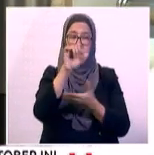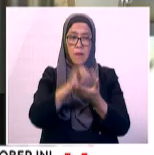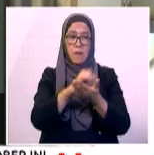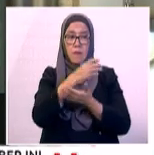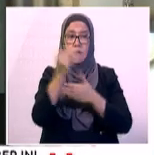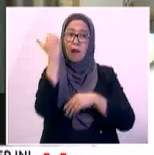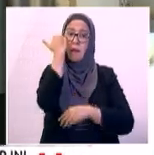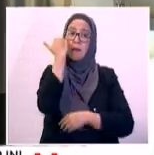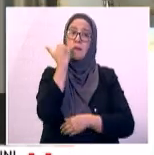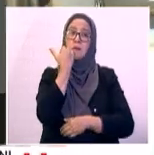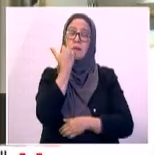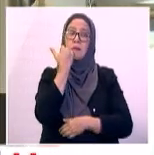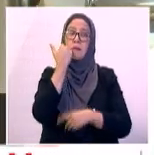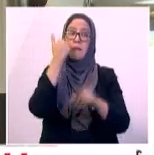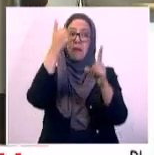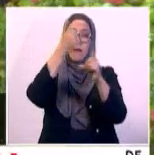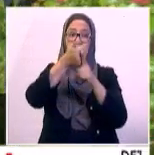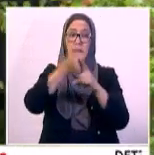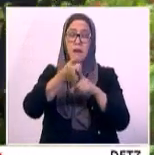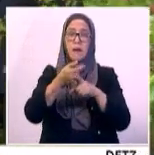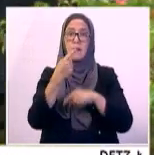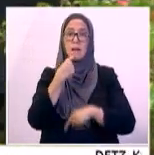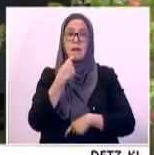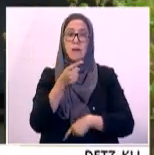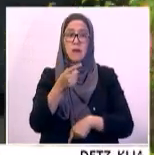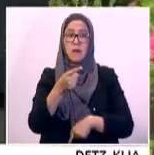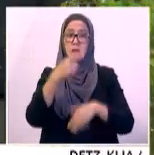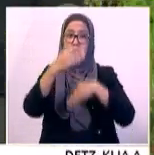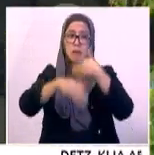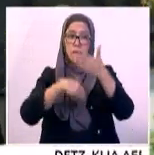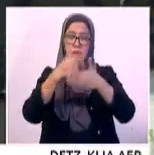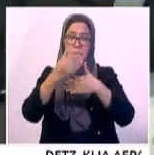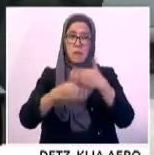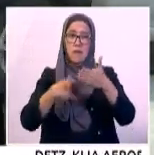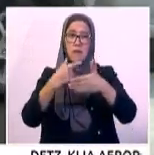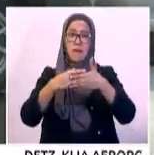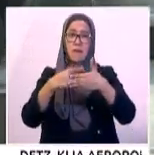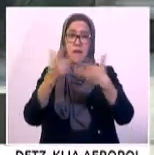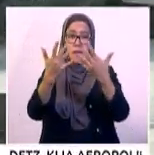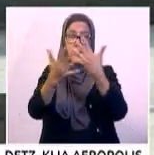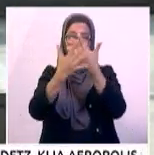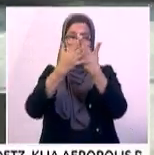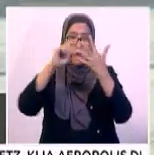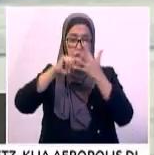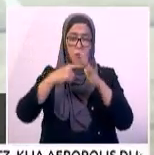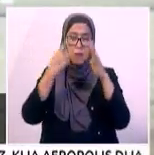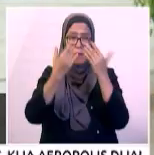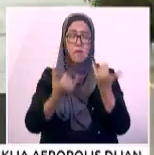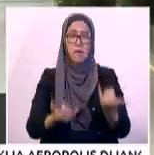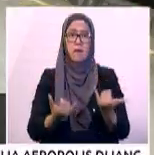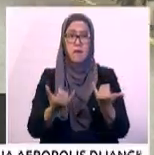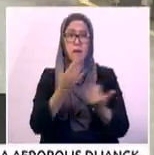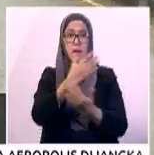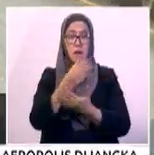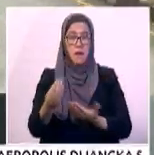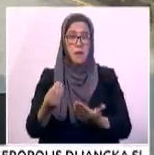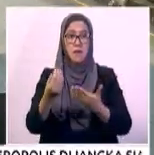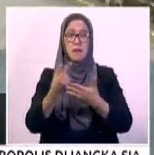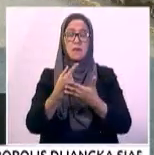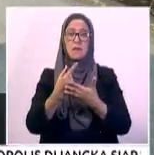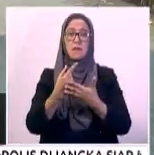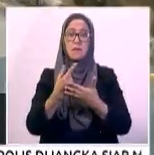menjalani hukuman penjara itu bermula hari ini selain diperintah berada di bawah pengawasan Agensi Antidadah Kebangsaan